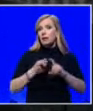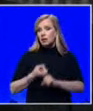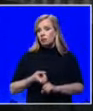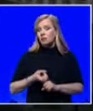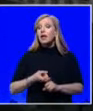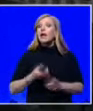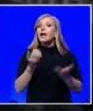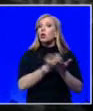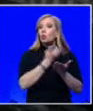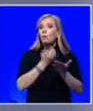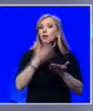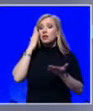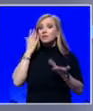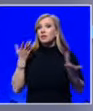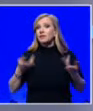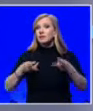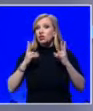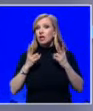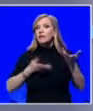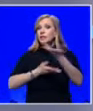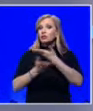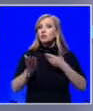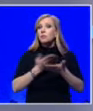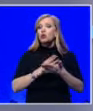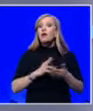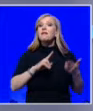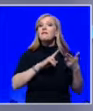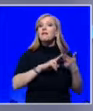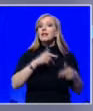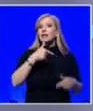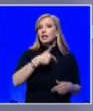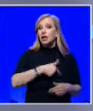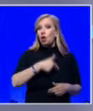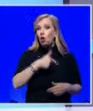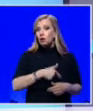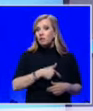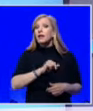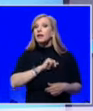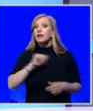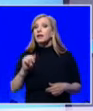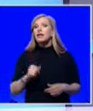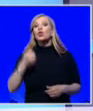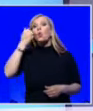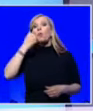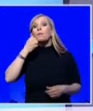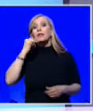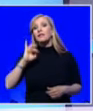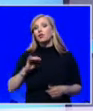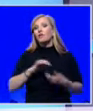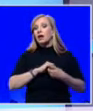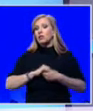на държавата, какви са решенията? Дискусия между Ваня Григорова, икономически съветник на КТ Подкрепа, и Добрин Иванов